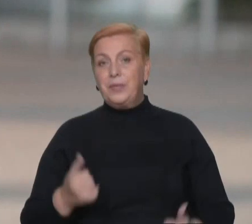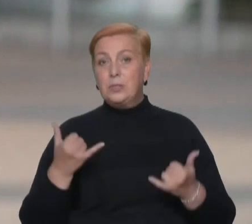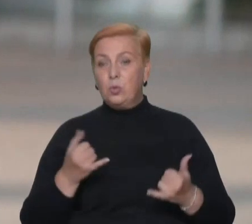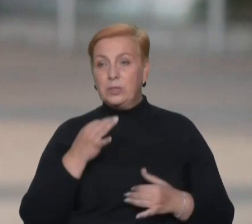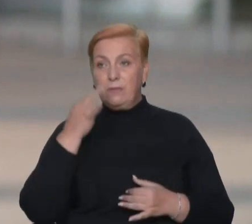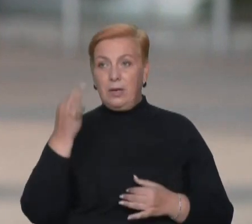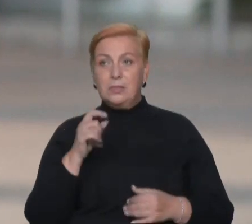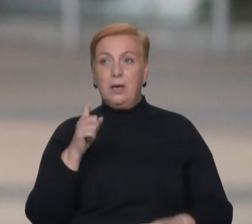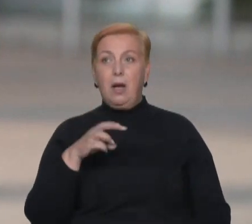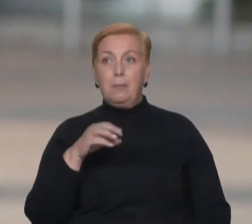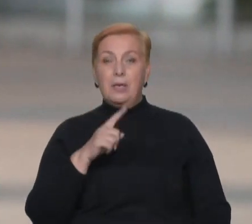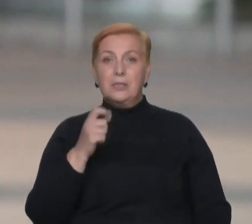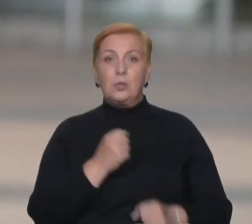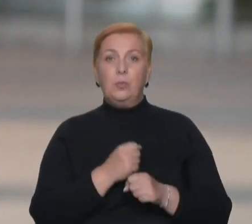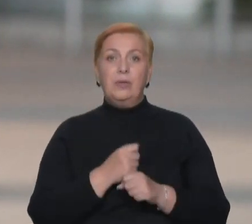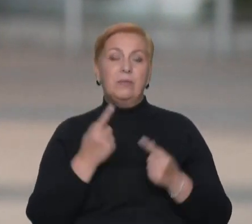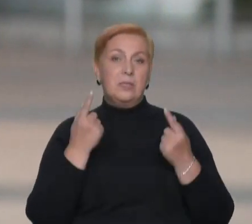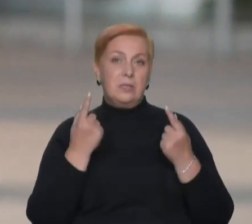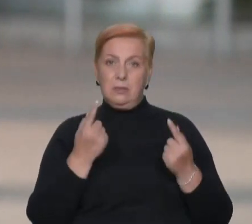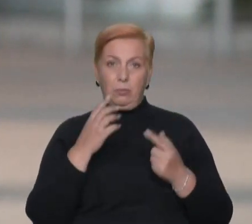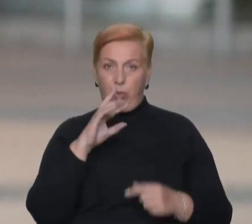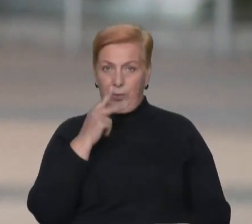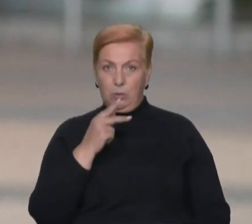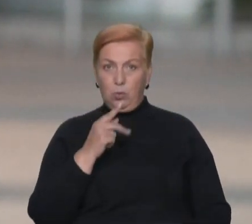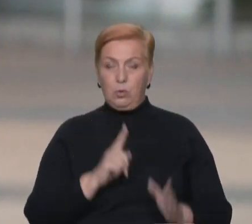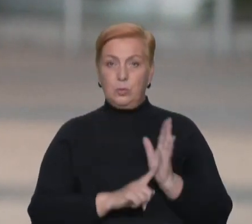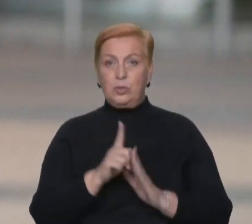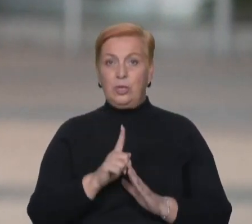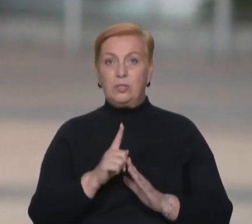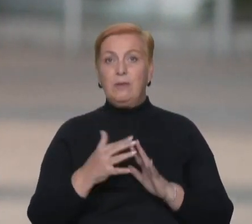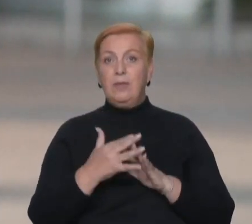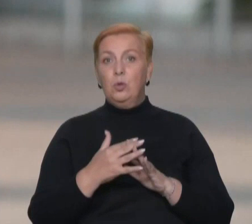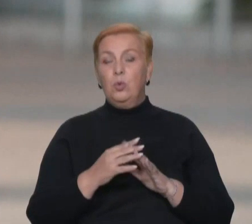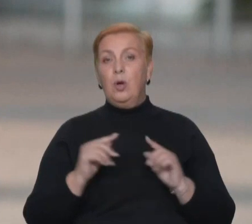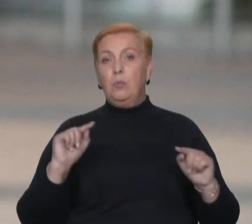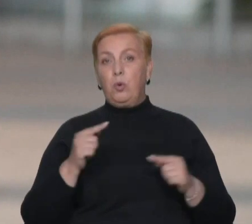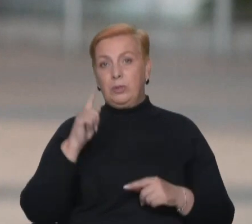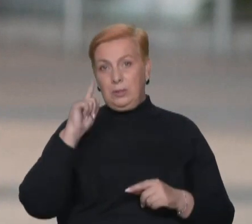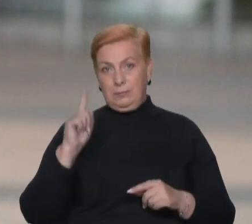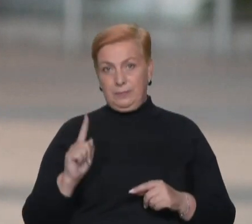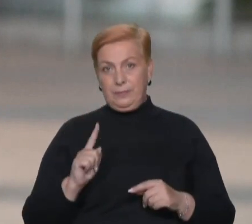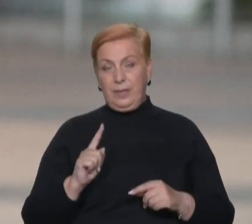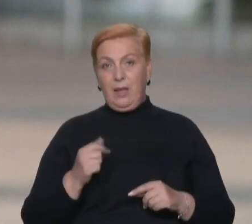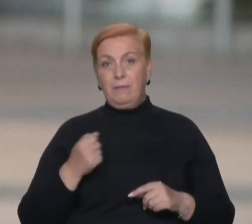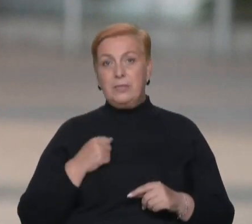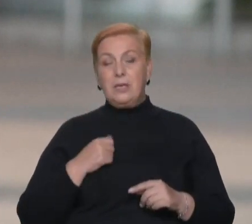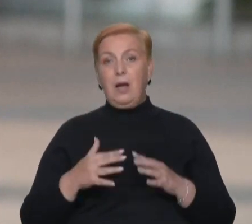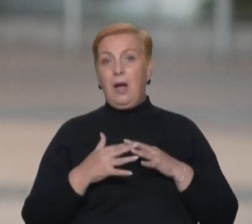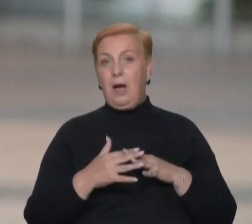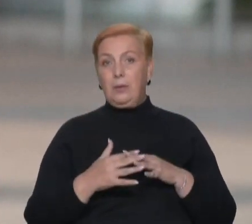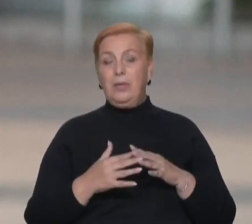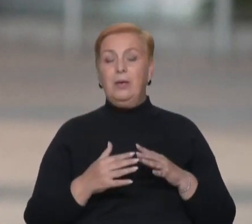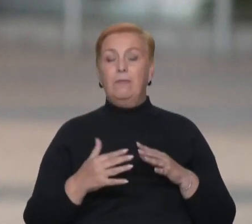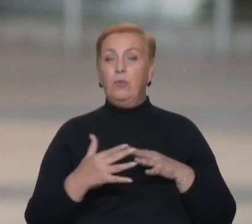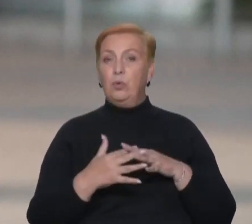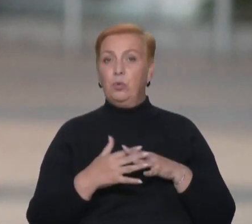Сьогодні вранці Хамас зробив серйозну помилку, розпочавши війну проти держави Ізраїль. Війська армії оборони Ізраїлю воюють проти ворога